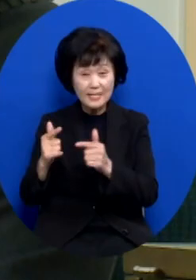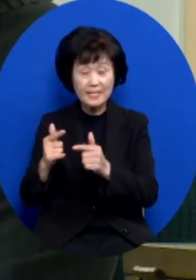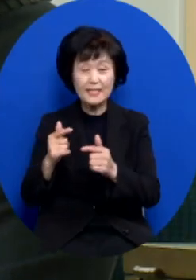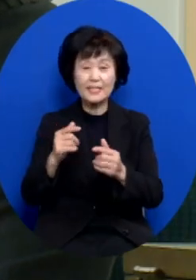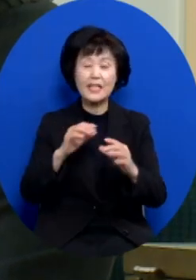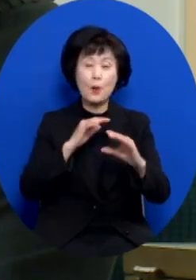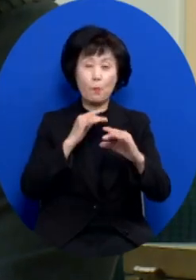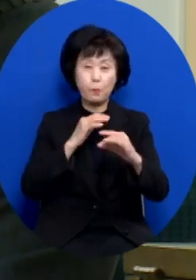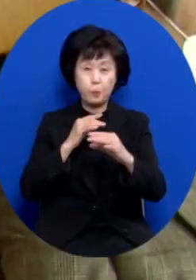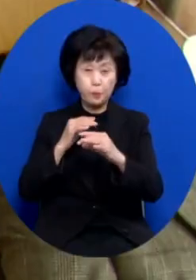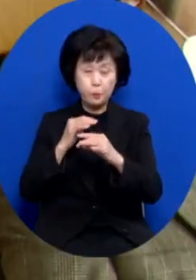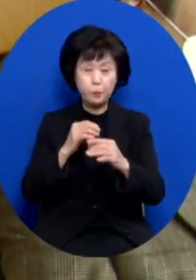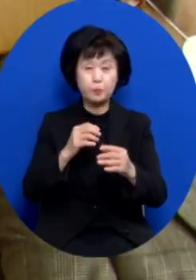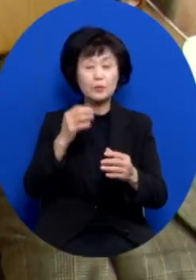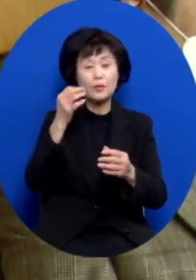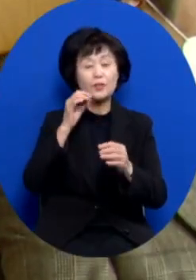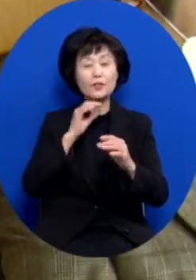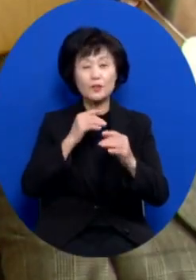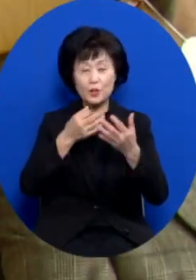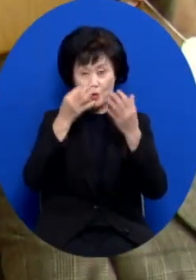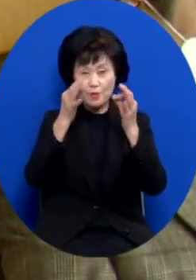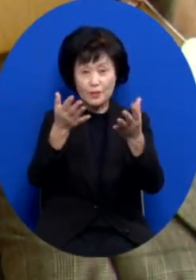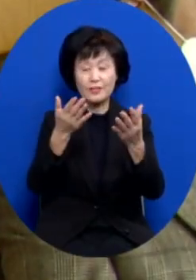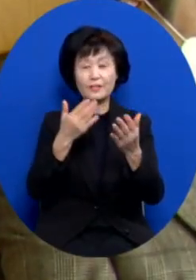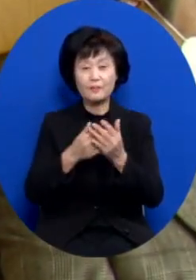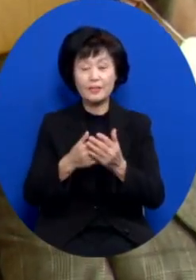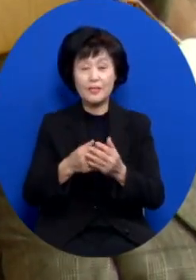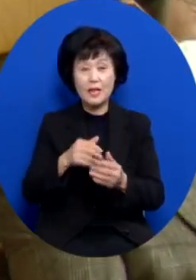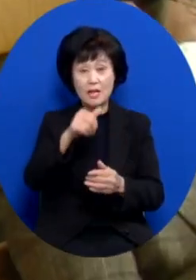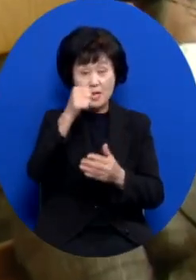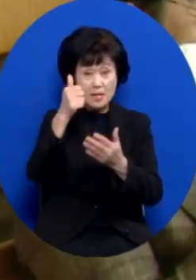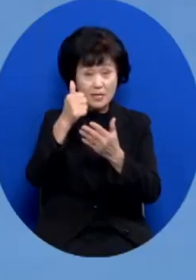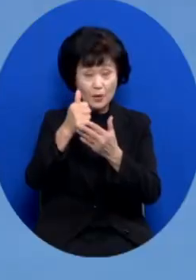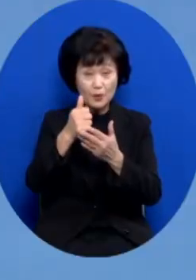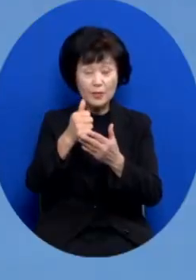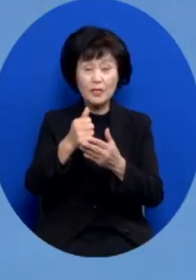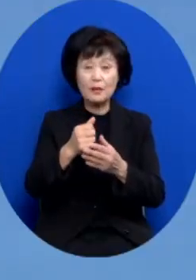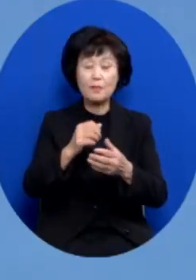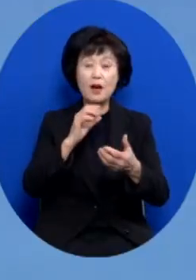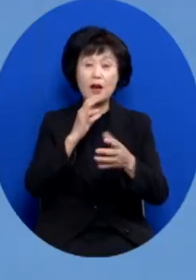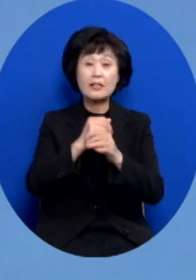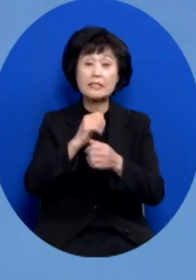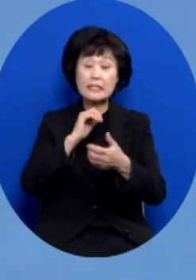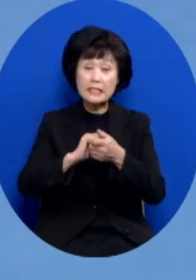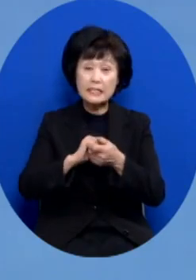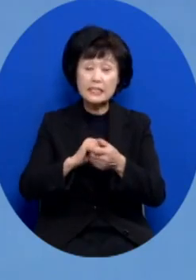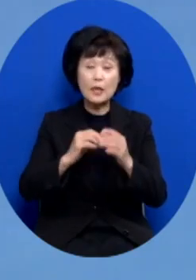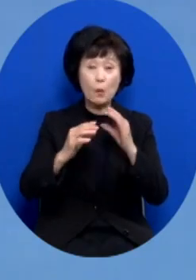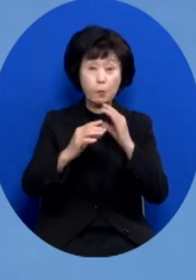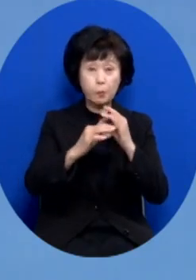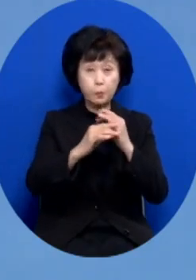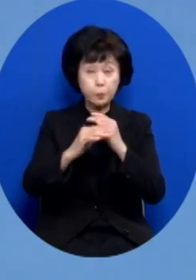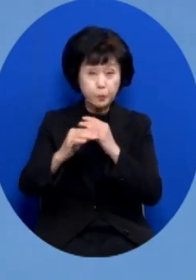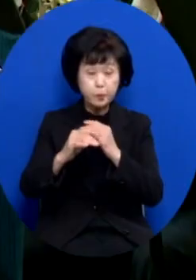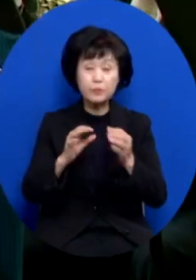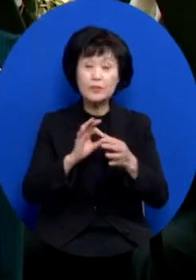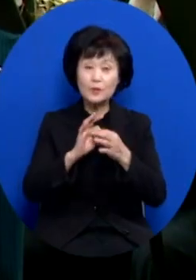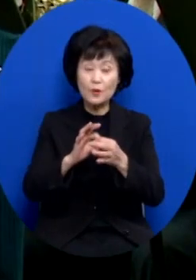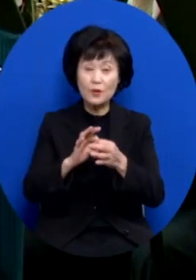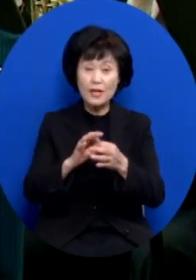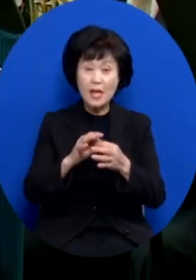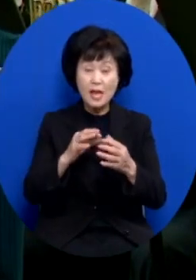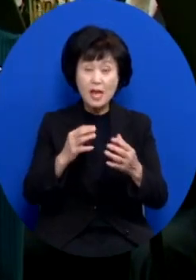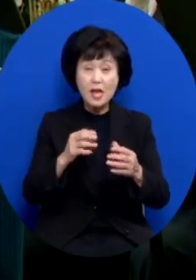선보였습니다 선교회장 이수원 장로는 정기 연주회와 군선교대회 등 찬양과 연주를 통해